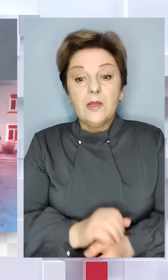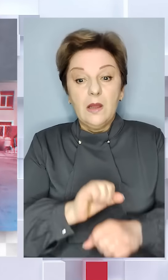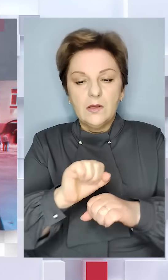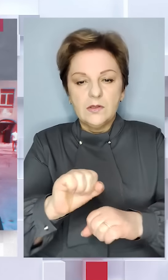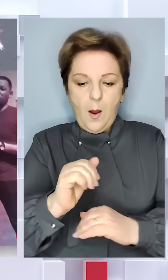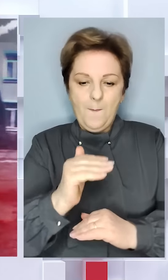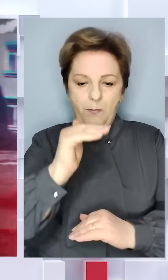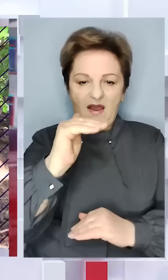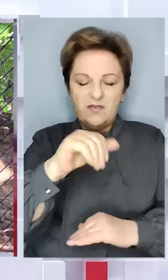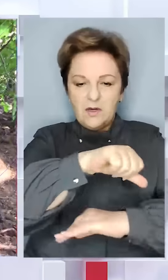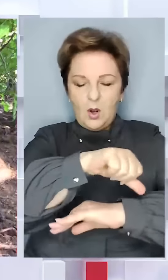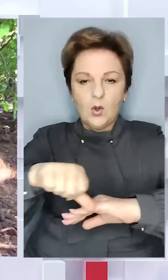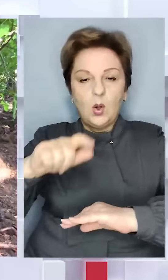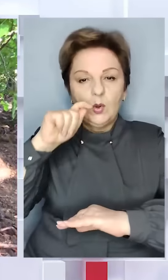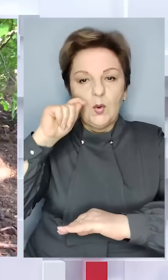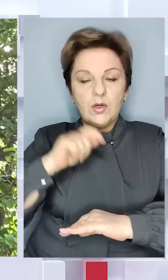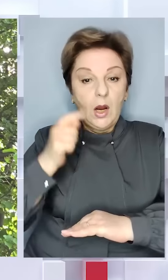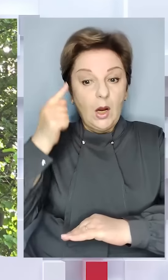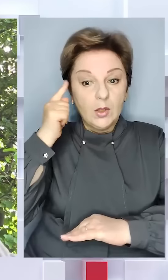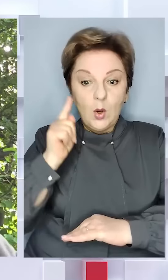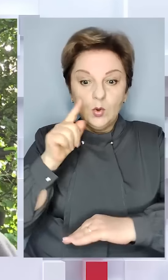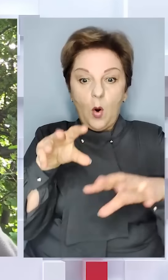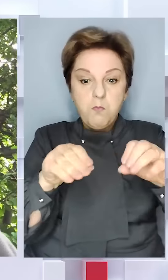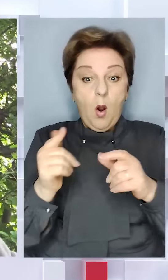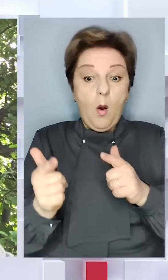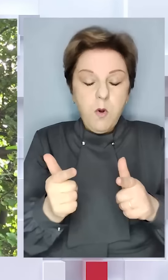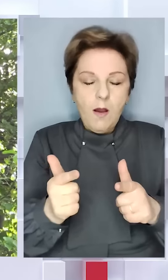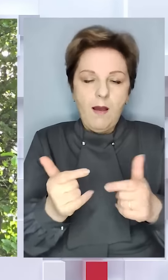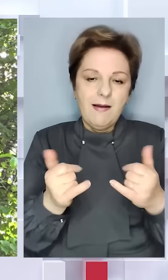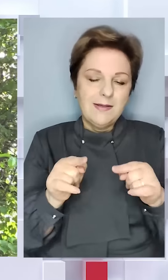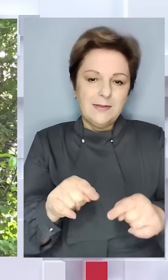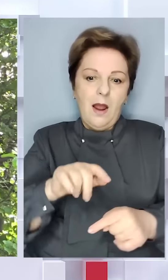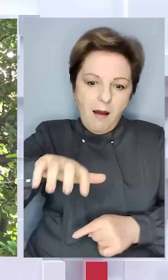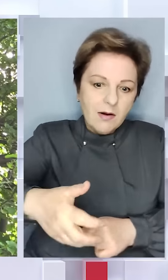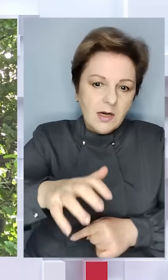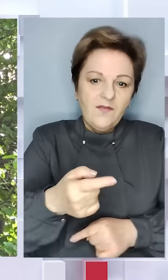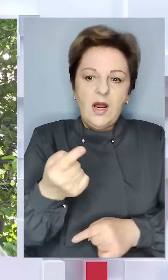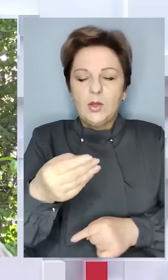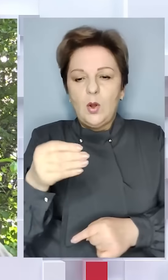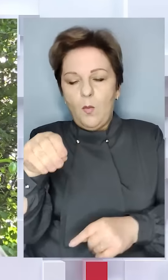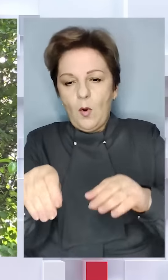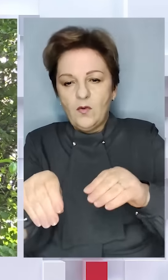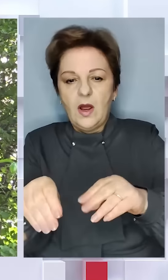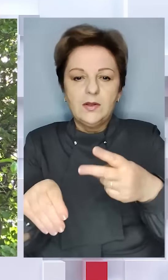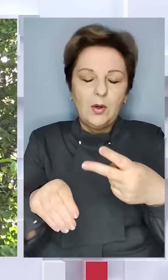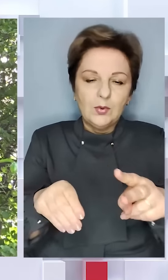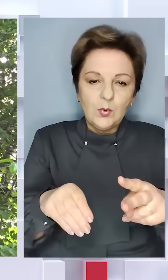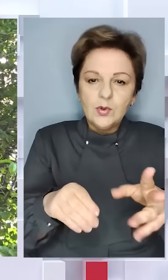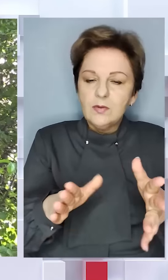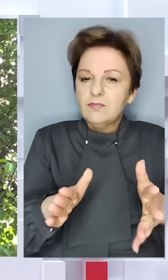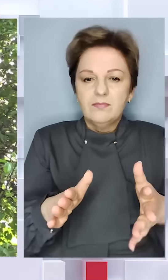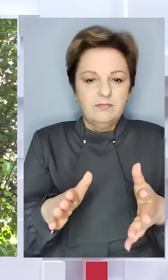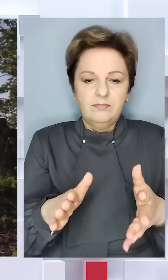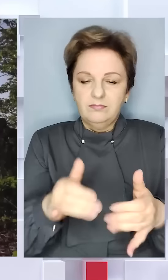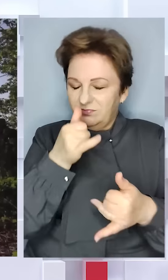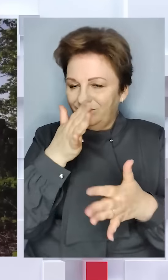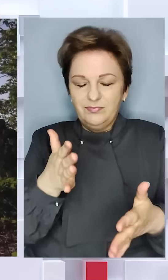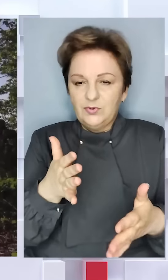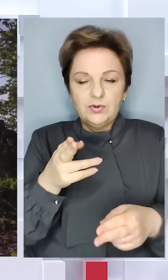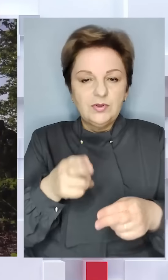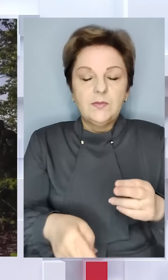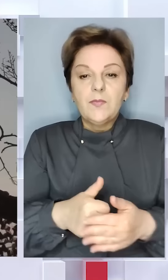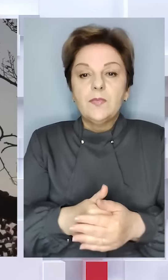Захист північного кордону України. Думали, що позиції підготовлені, а зараз тут риємо то на одній позиції, то на другій. Не було ж нічого нарита. Хто